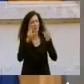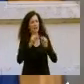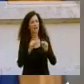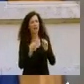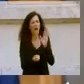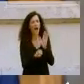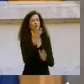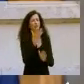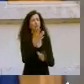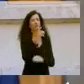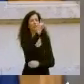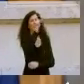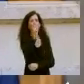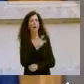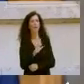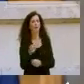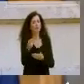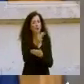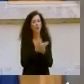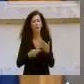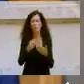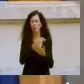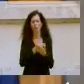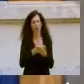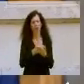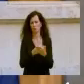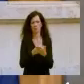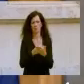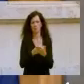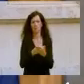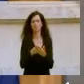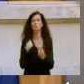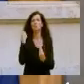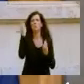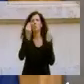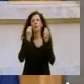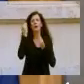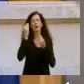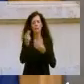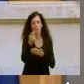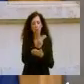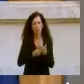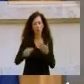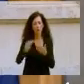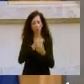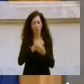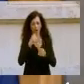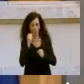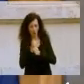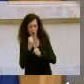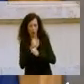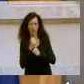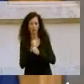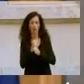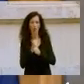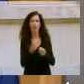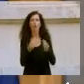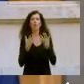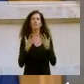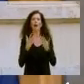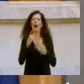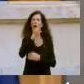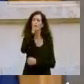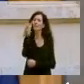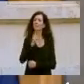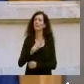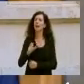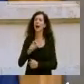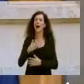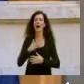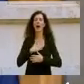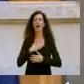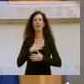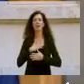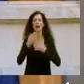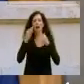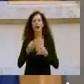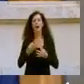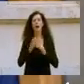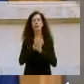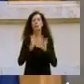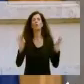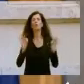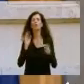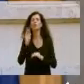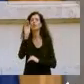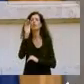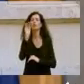per un progetto per lavorare un progetto che ci restituisca il volto dell'italia che vogliamo di domani più